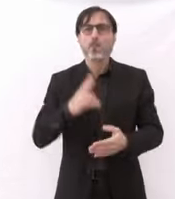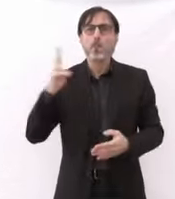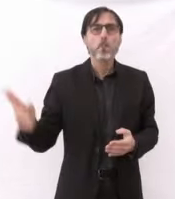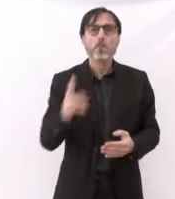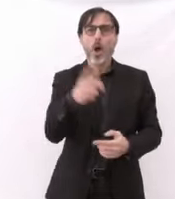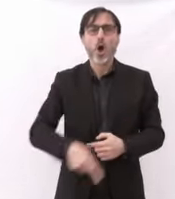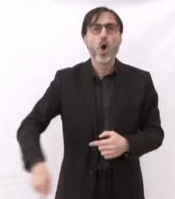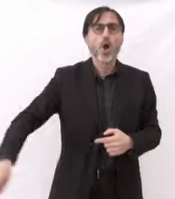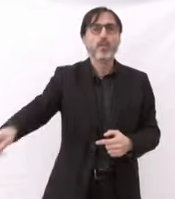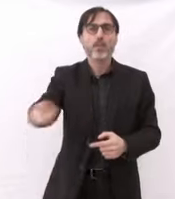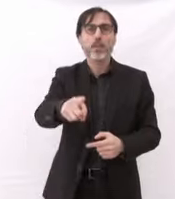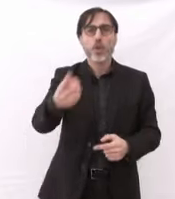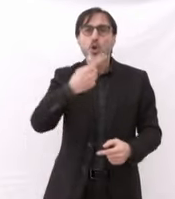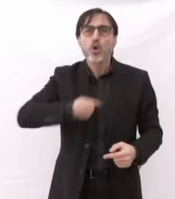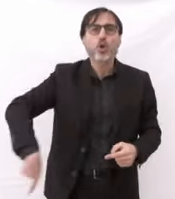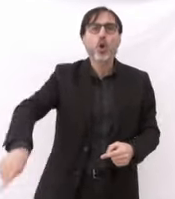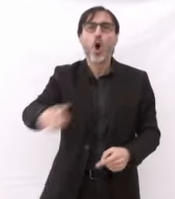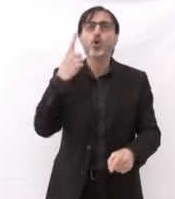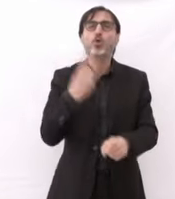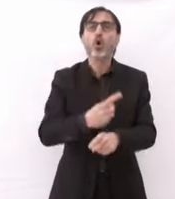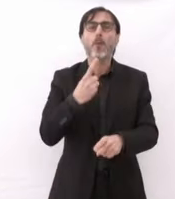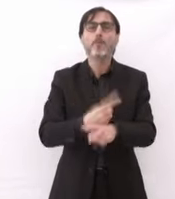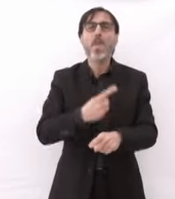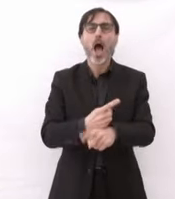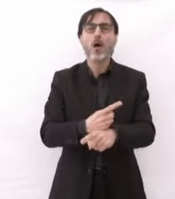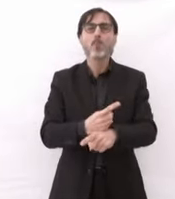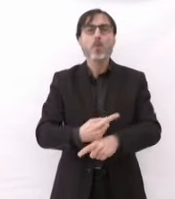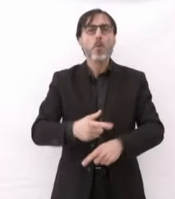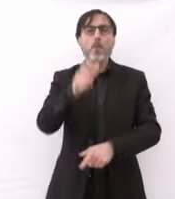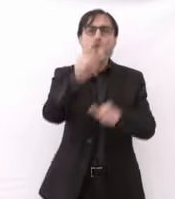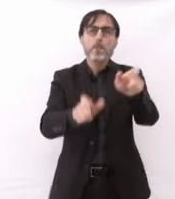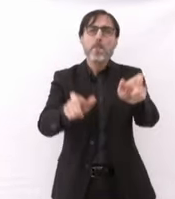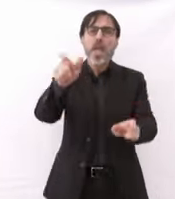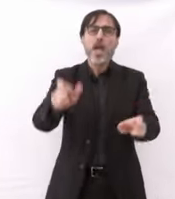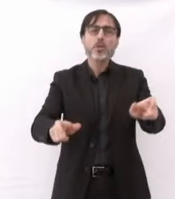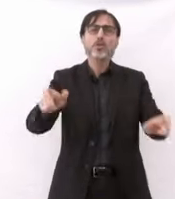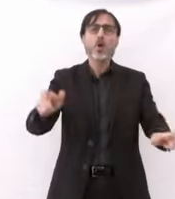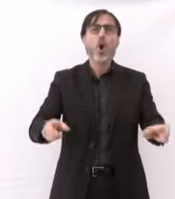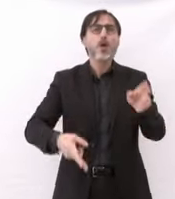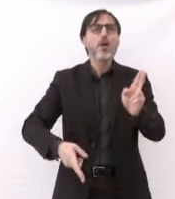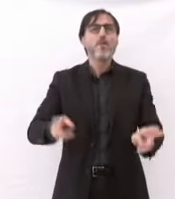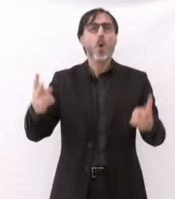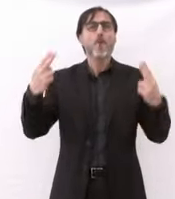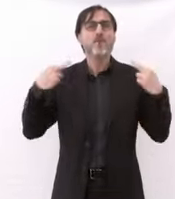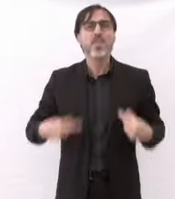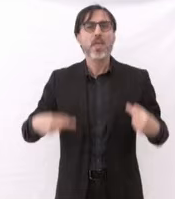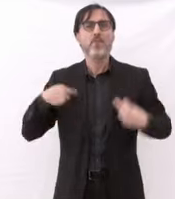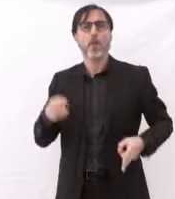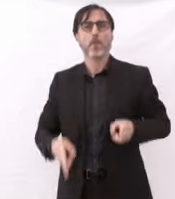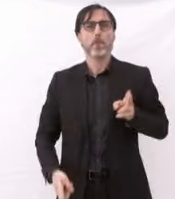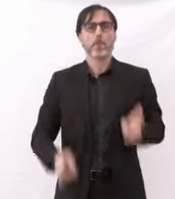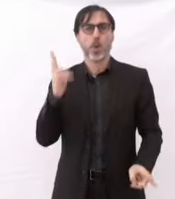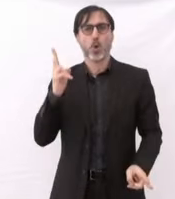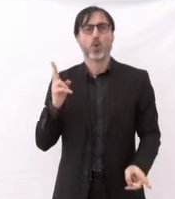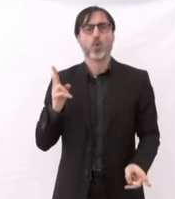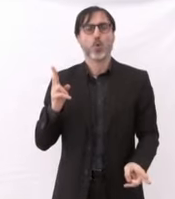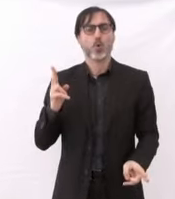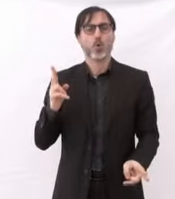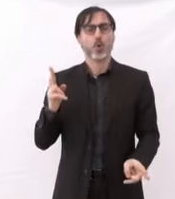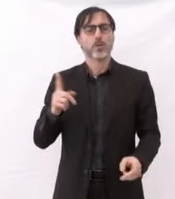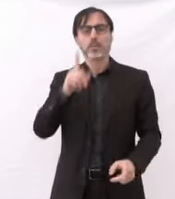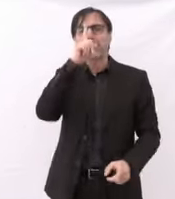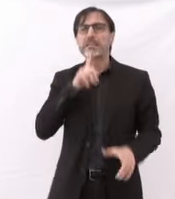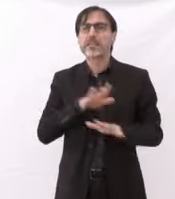morti e noi dobbiamo essere persone più vive. Allora un momento